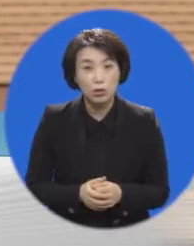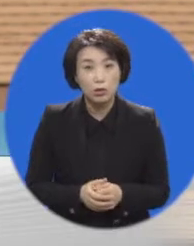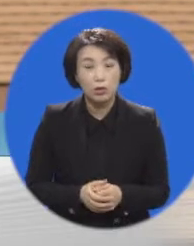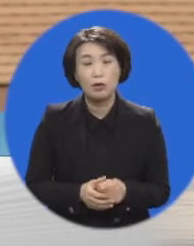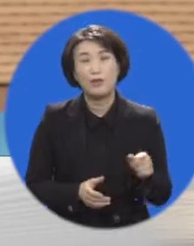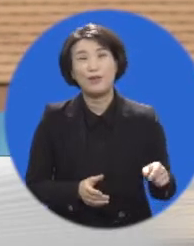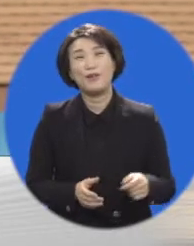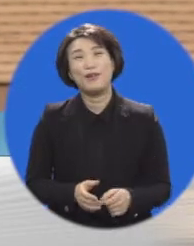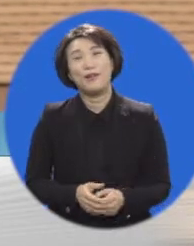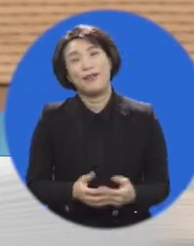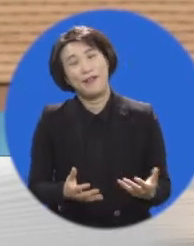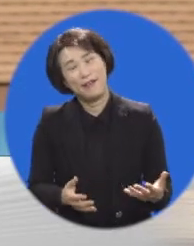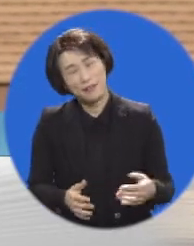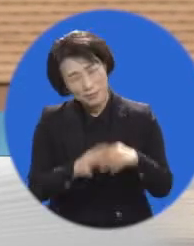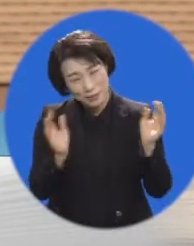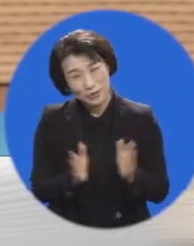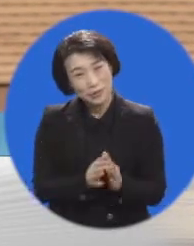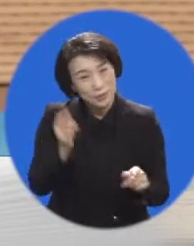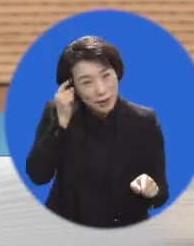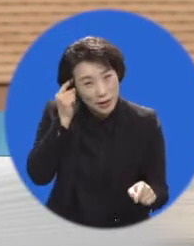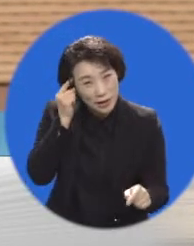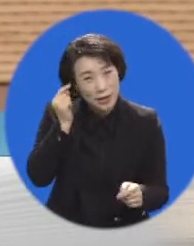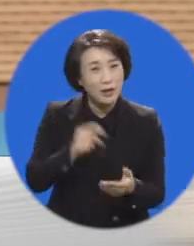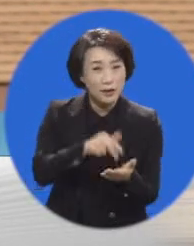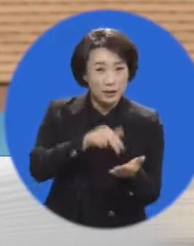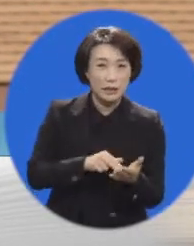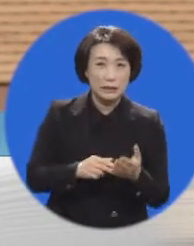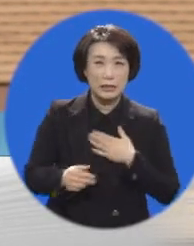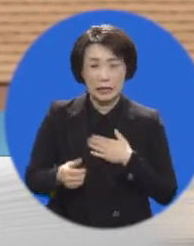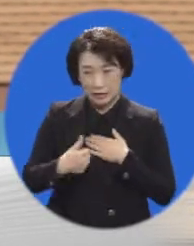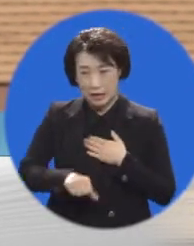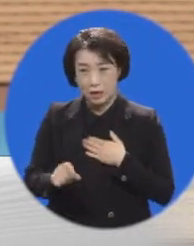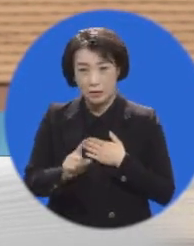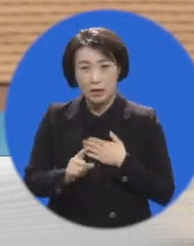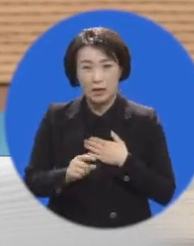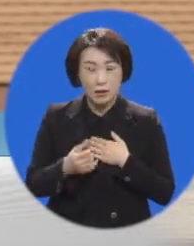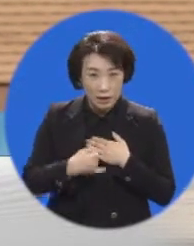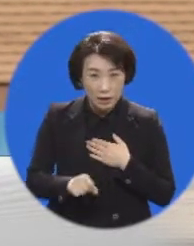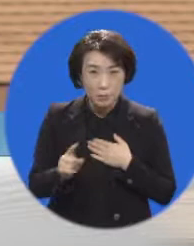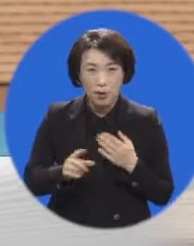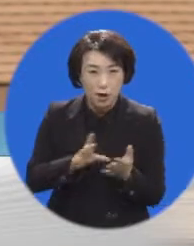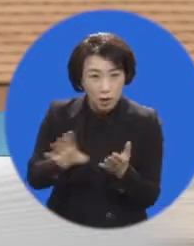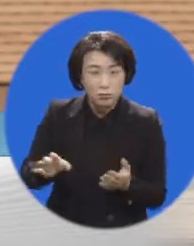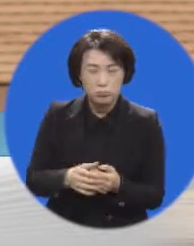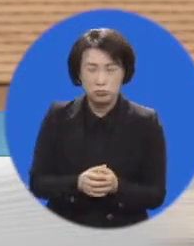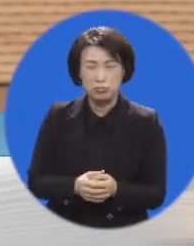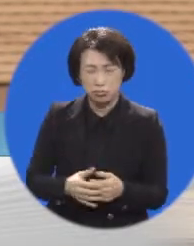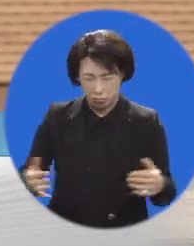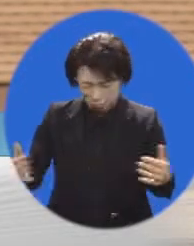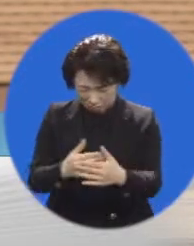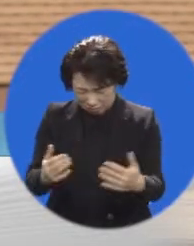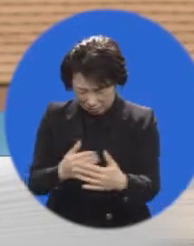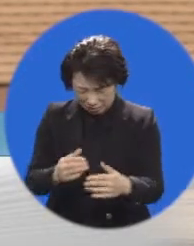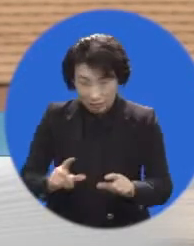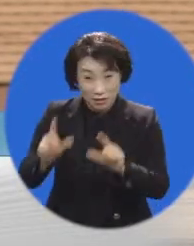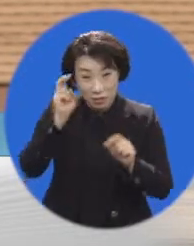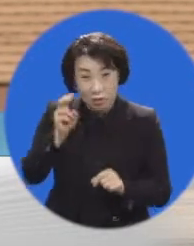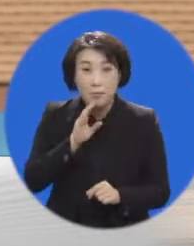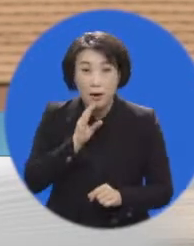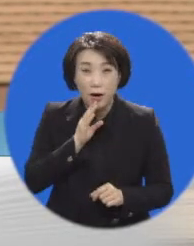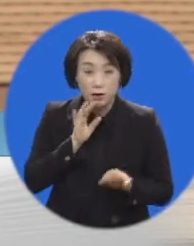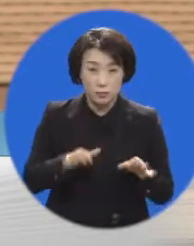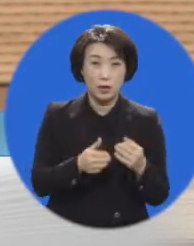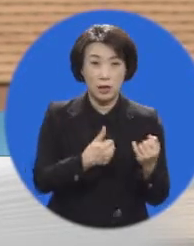때문이냐? 내 딸 같으면 아무리 개박스러워도 그냥 데리고 살아. 며느리니까 그런 거예요. 우리는